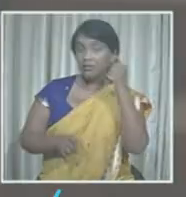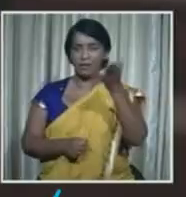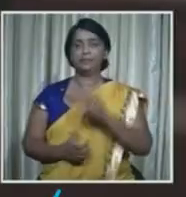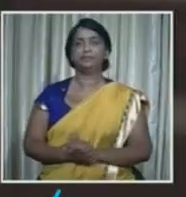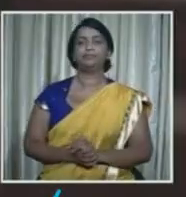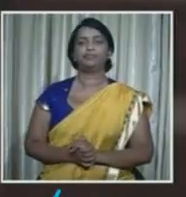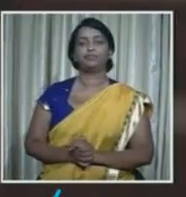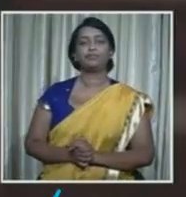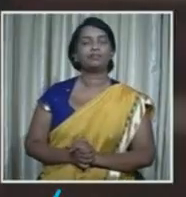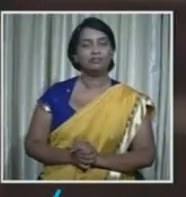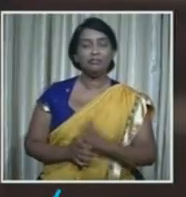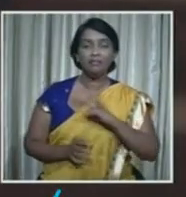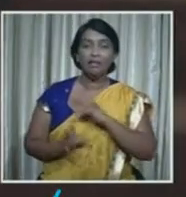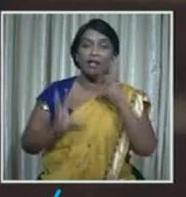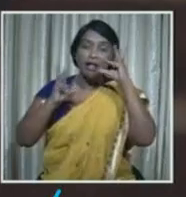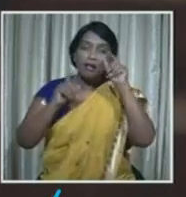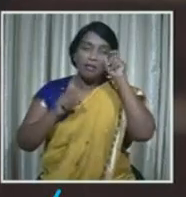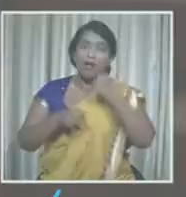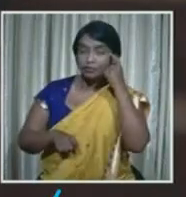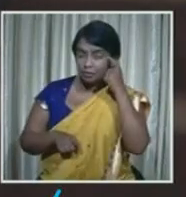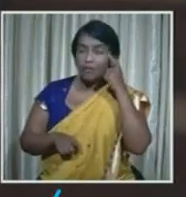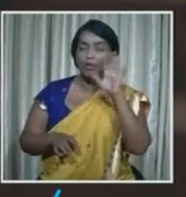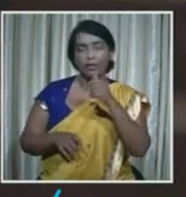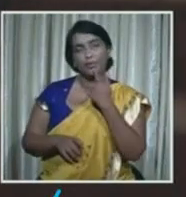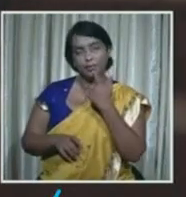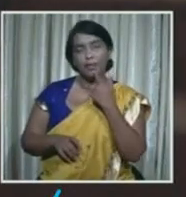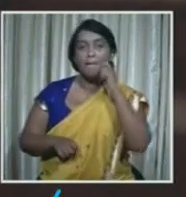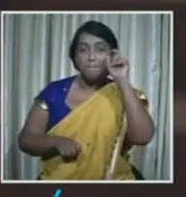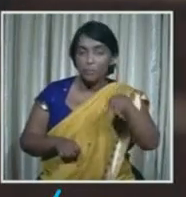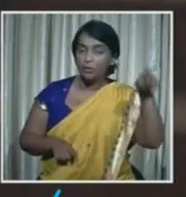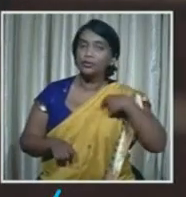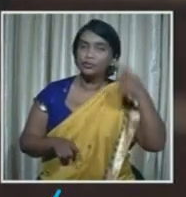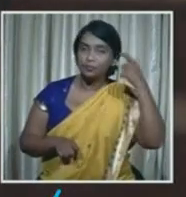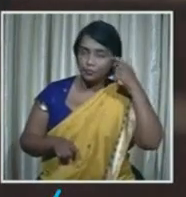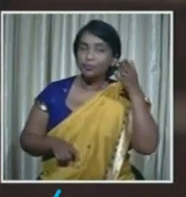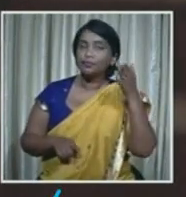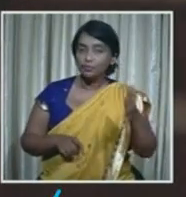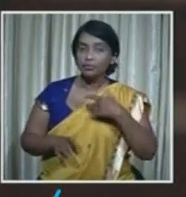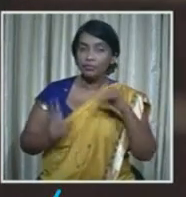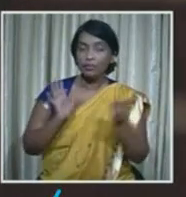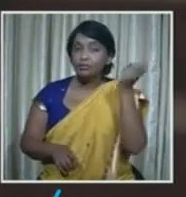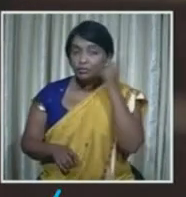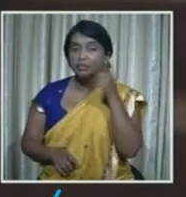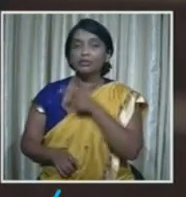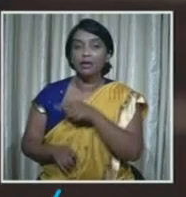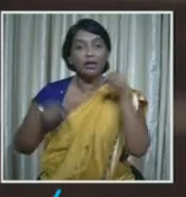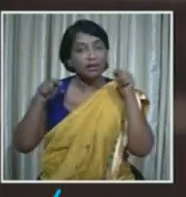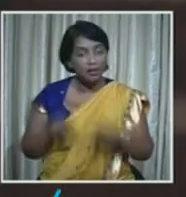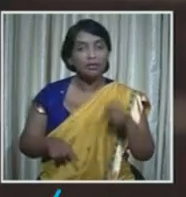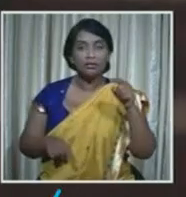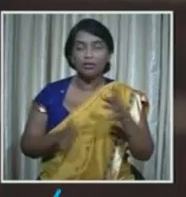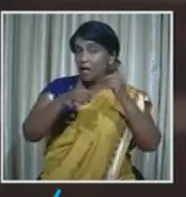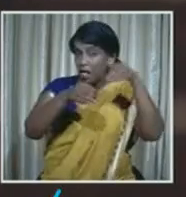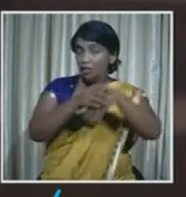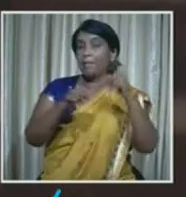ගාණ්ඩුව. නැවෙනකම් බලහන් ඉන්නවනේ ගෝල් ෆේස් එක කියලා මිනිස්සුන්ට. ජනතාව දන්න නිසා තමයි තමුන්නාසලව 115කින් පැරද්දුවේ. දැන් තමුන්නාසලා ලොකු